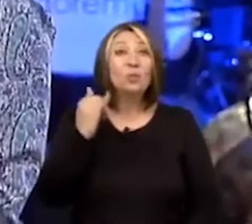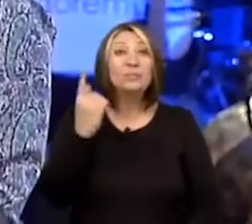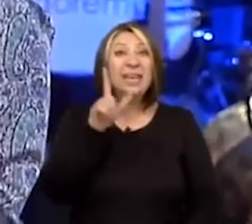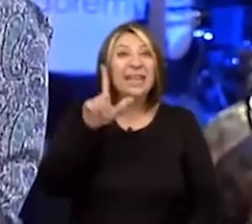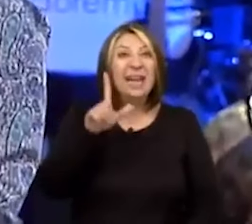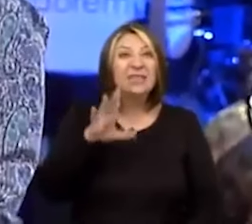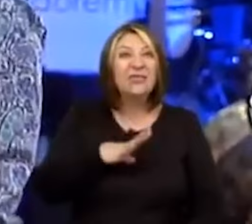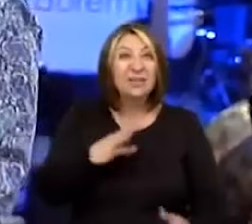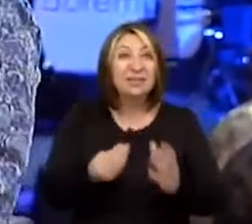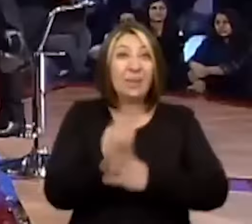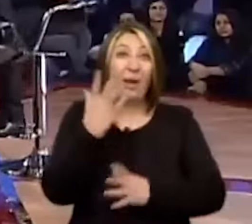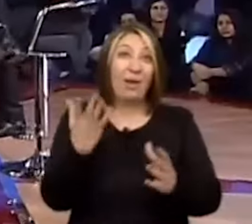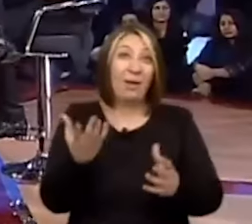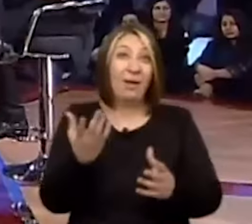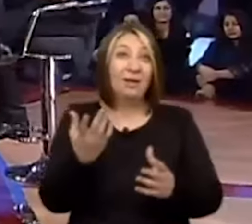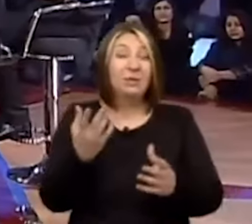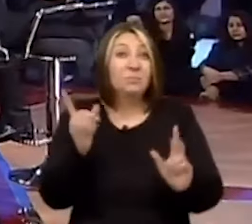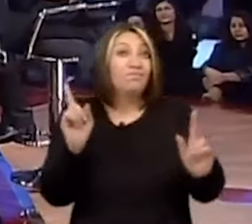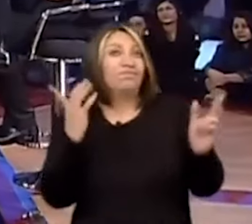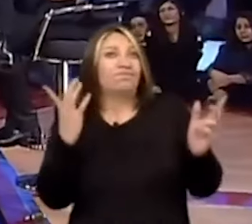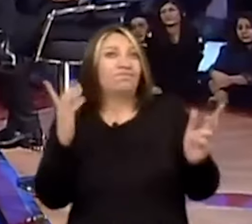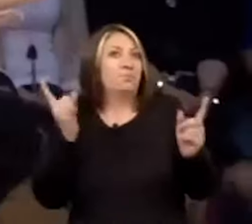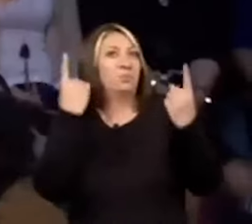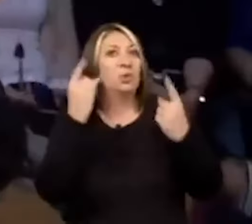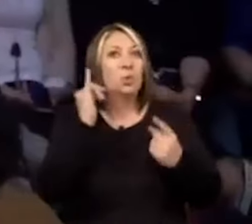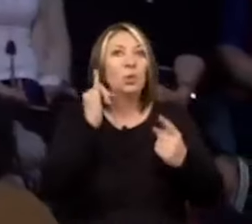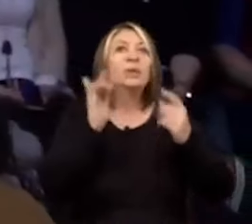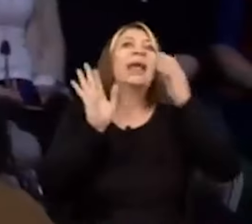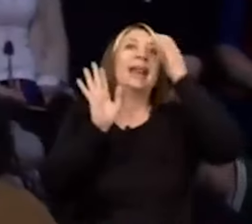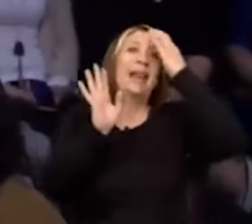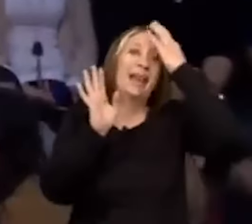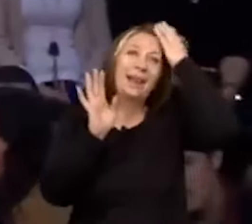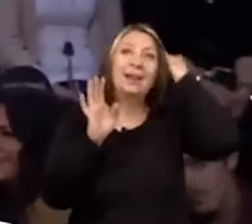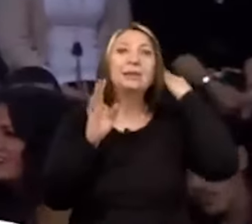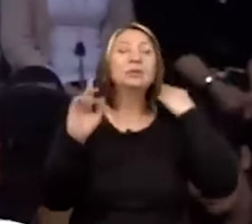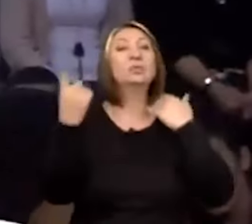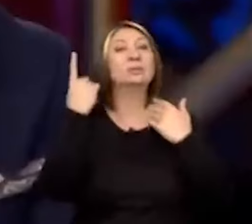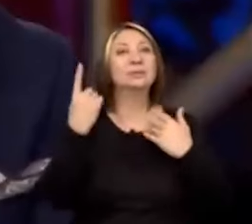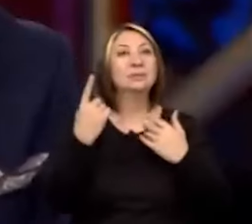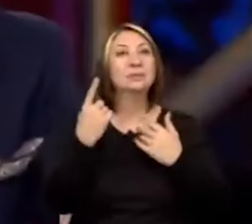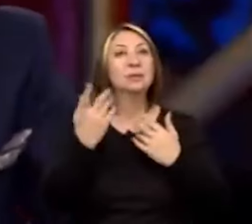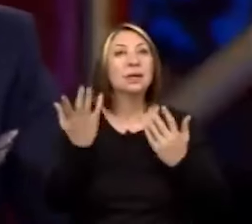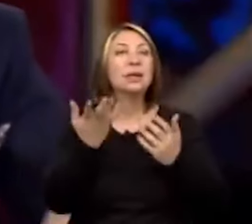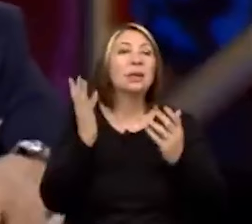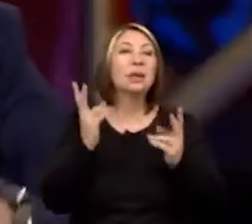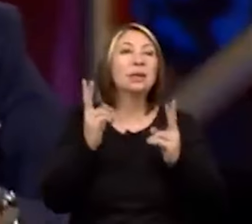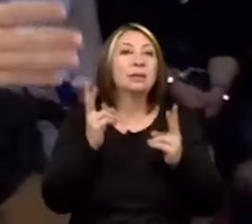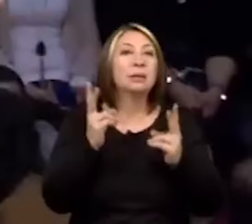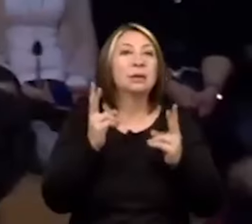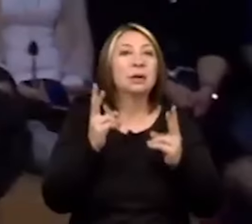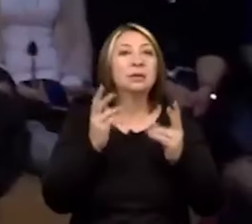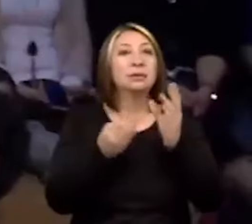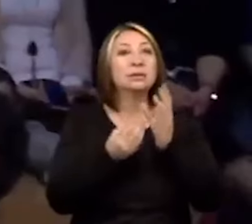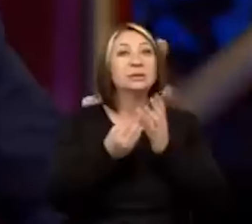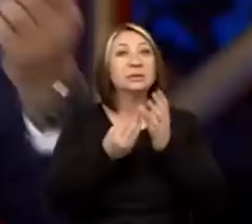şeylere ihtiyacım var sabahın o saatinde. Çarpıcı bir şeylere ihtiyacım var. Kötü derken öyle tabii, kötü tabii. demek istemiyorum yani. Ama genelde kötü Okan Bey. Yani gece 12'den haberler sabah